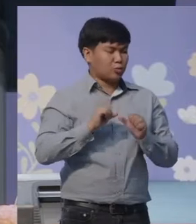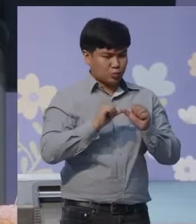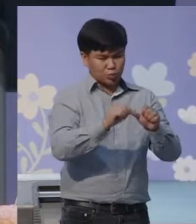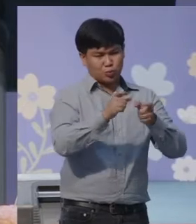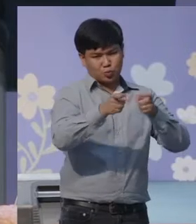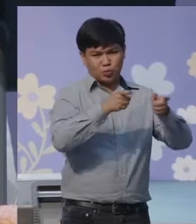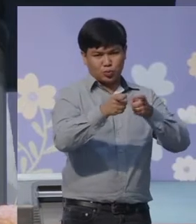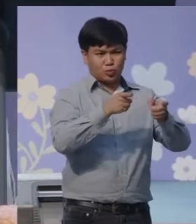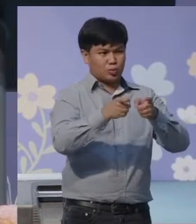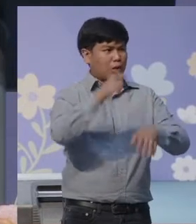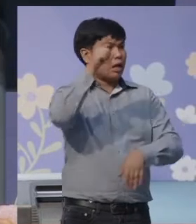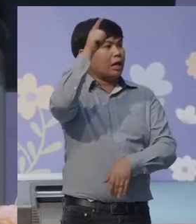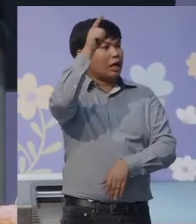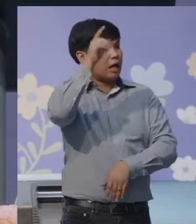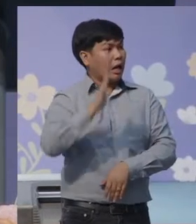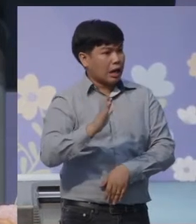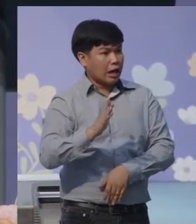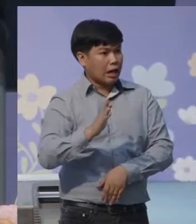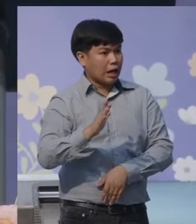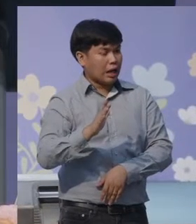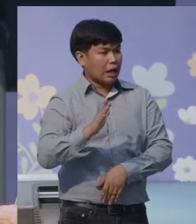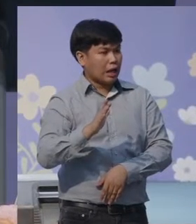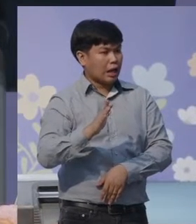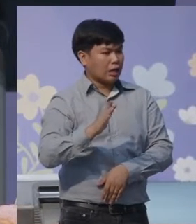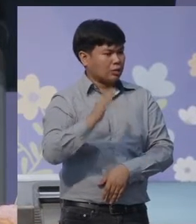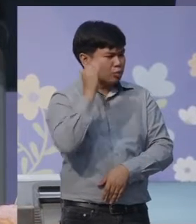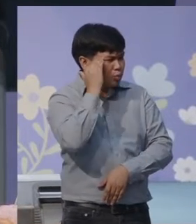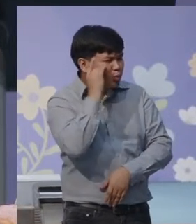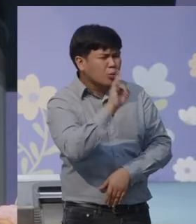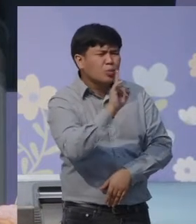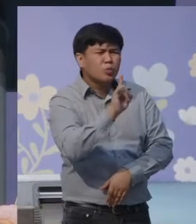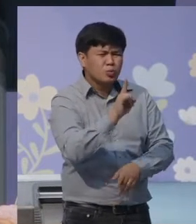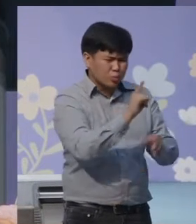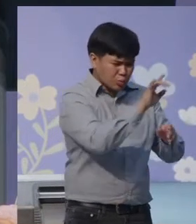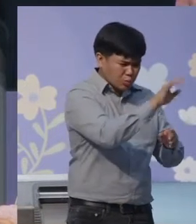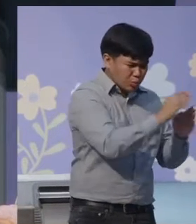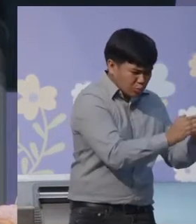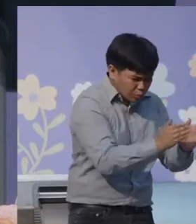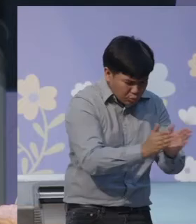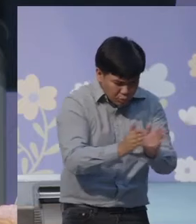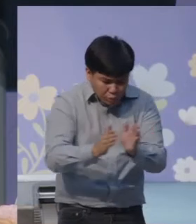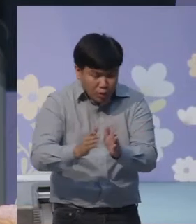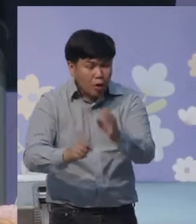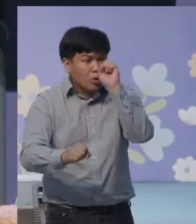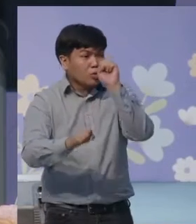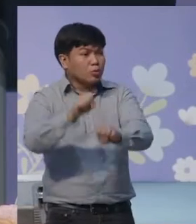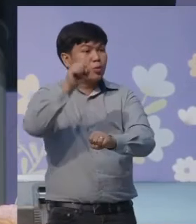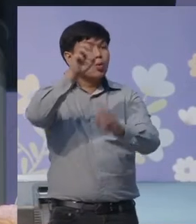kontrol. Ang Diyos ang gumagawa ng mga kaparaanan para yung kanyang layunin